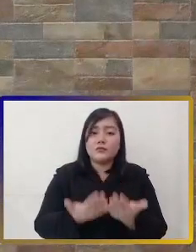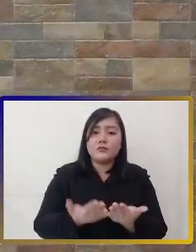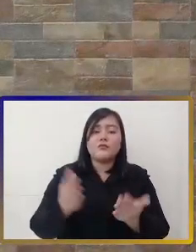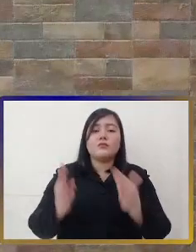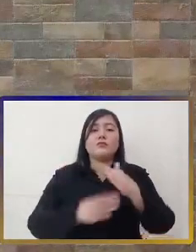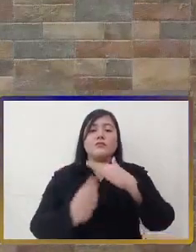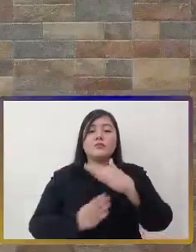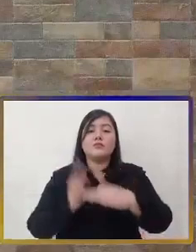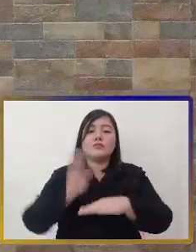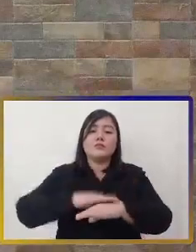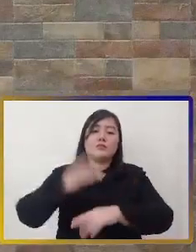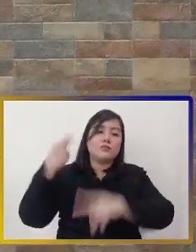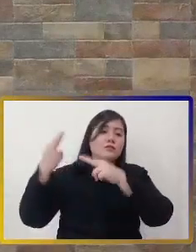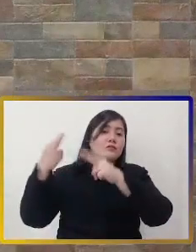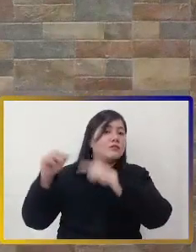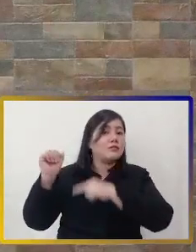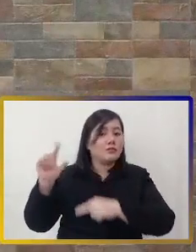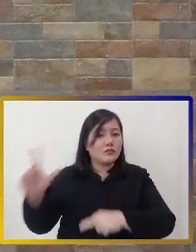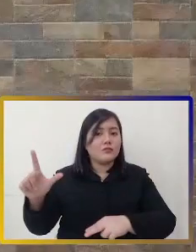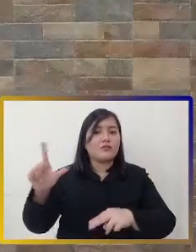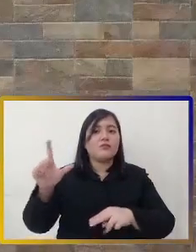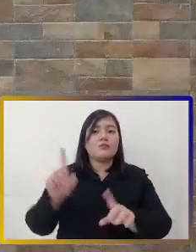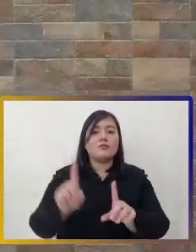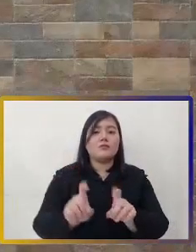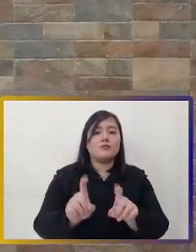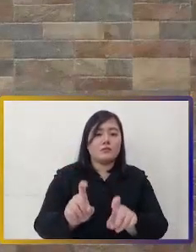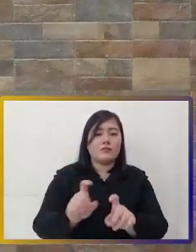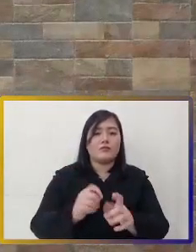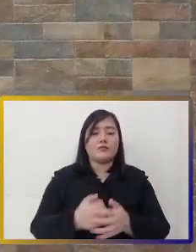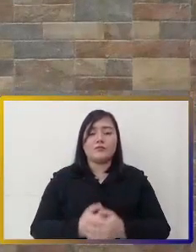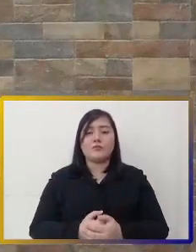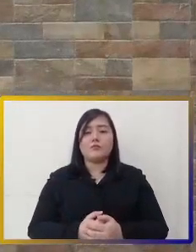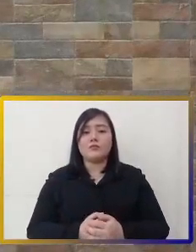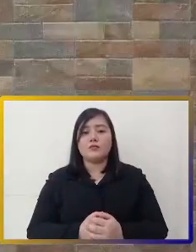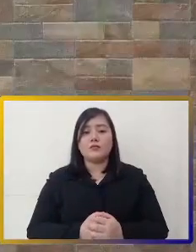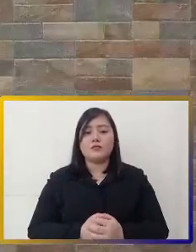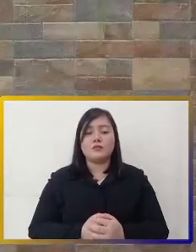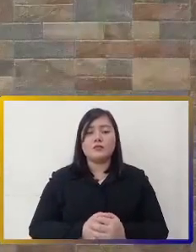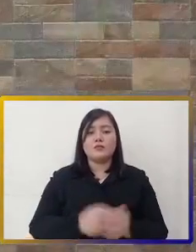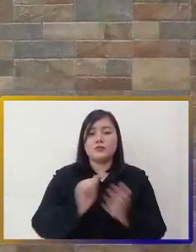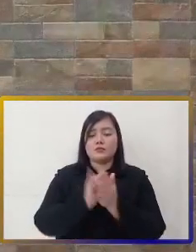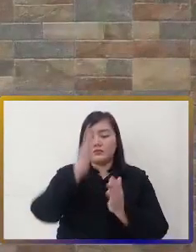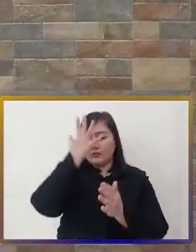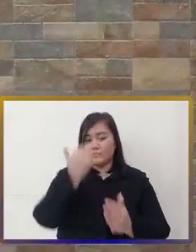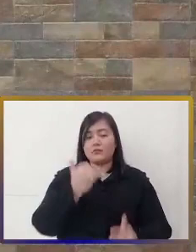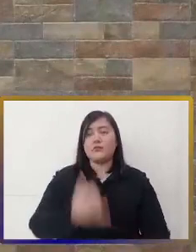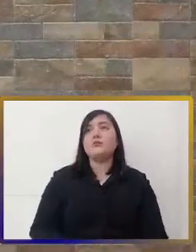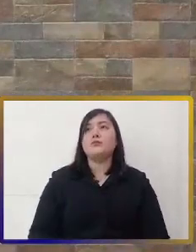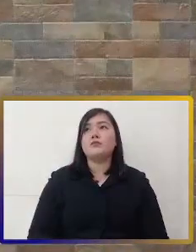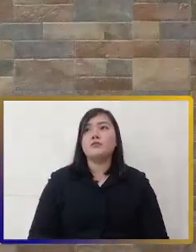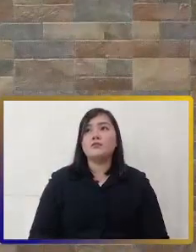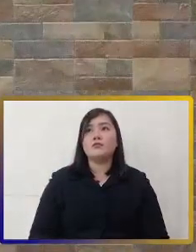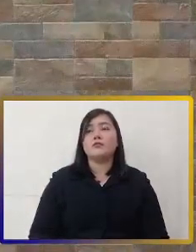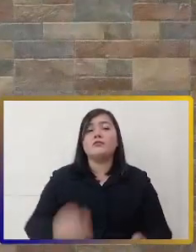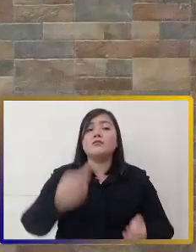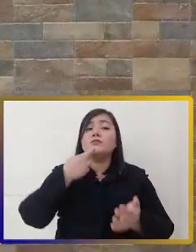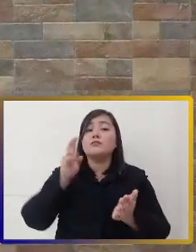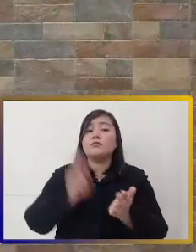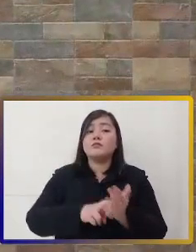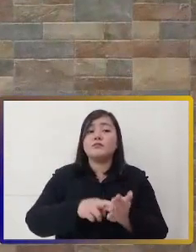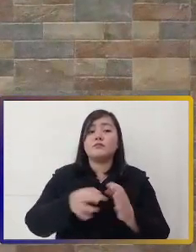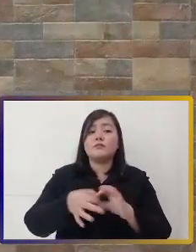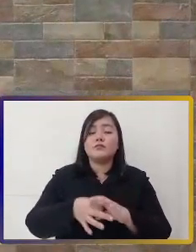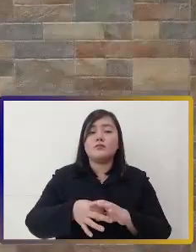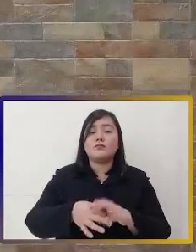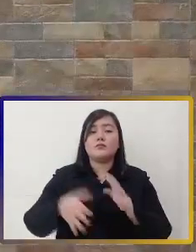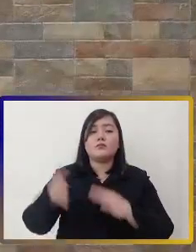test. At nakita po natin ngayong umaga, pinakita ko po sa inyo na yung record ng history, you see,